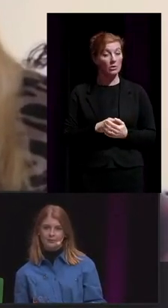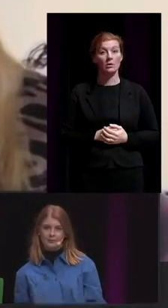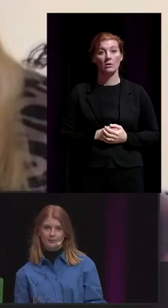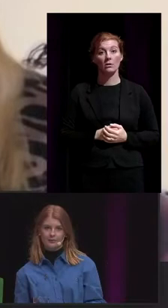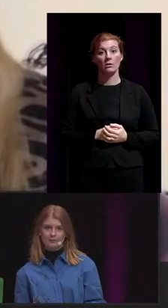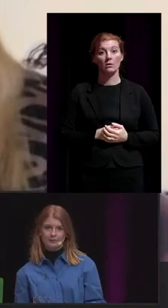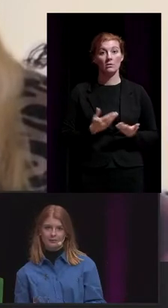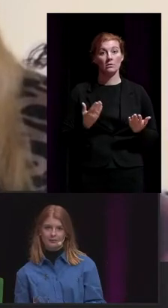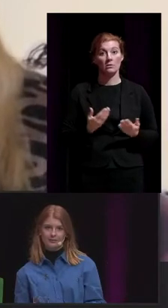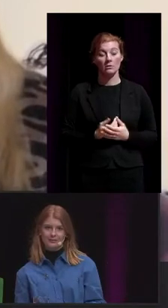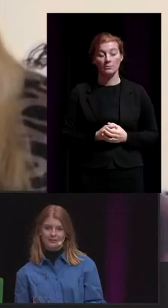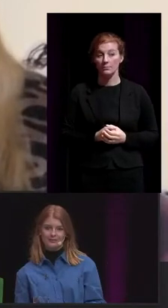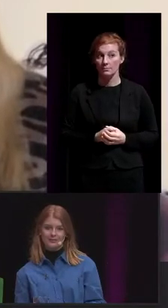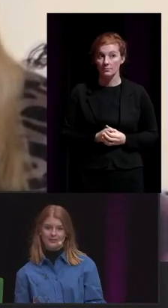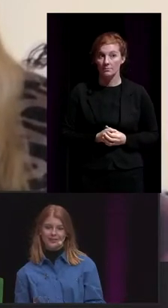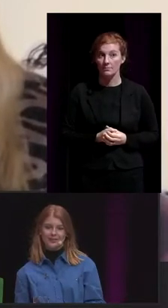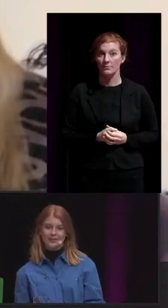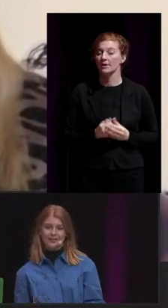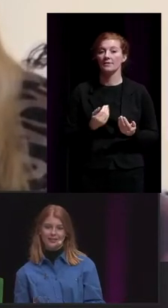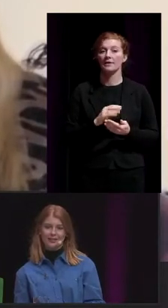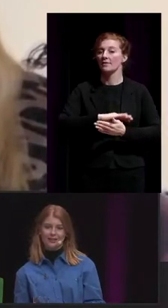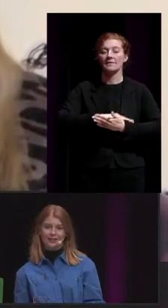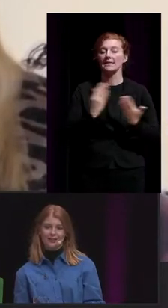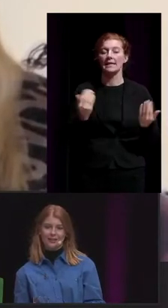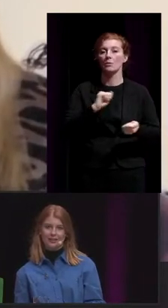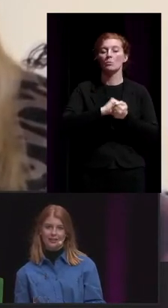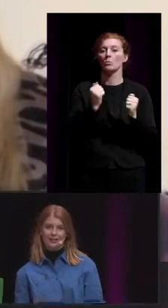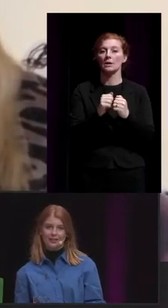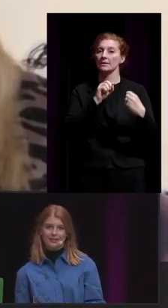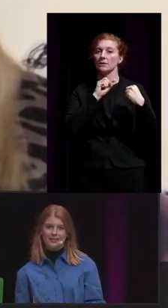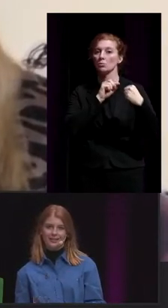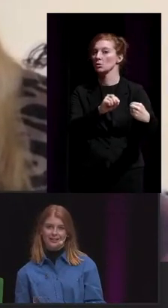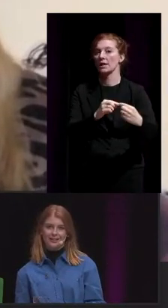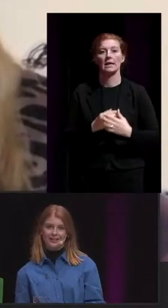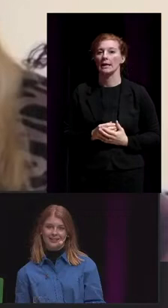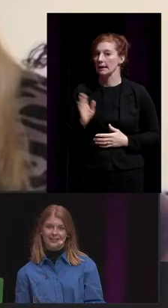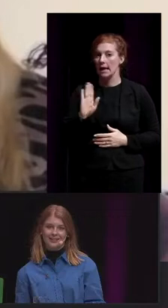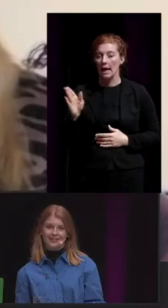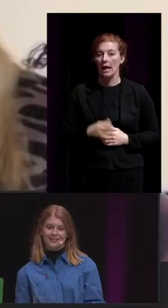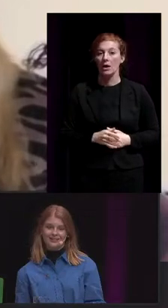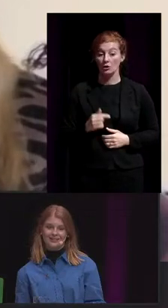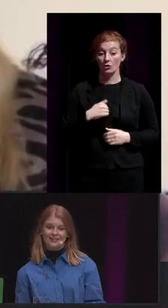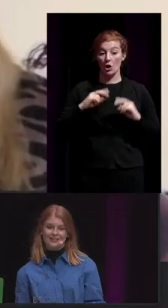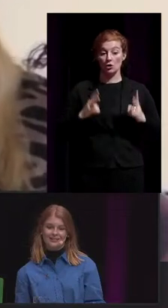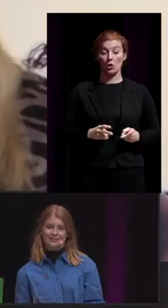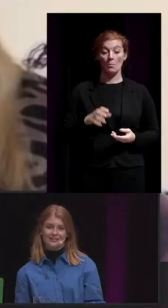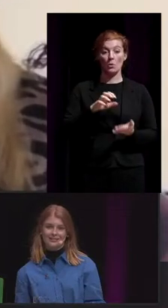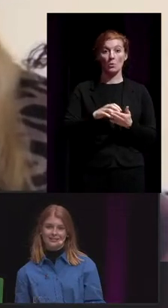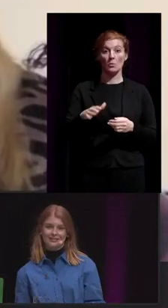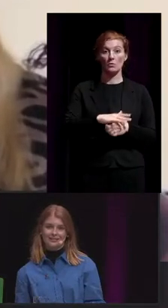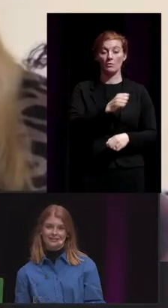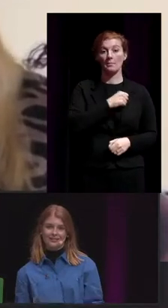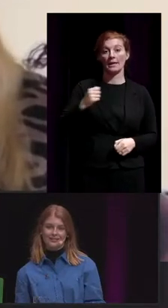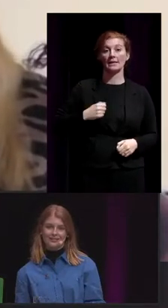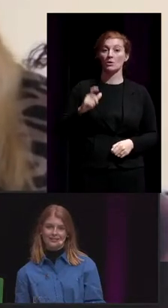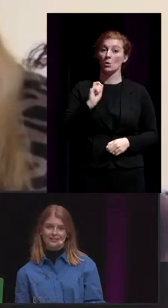brinner alla för, skulle jag säga. Det finns ingen politisk motsättighet i det här. Och då att jag som kommunfullmäktiges ordförande får chansen att